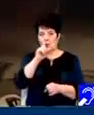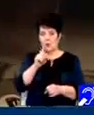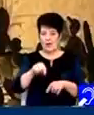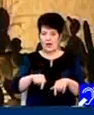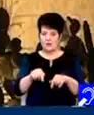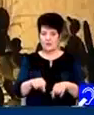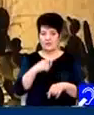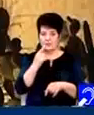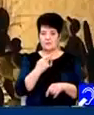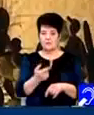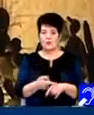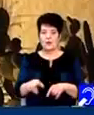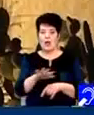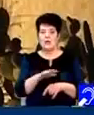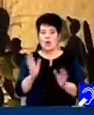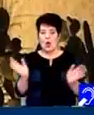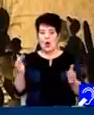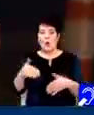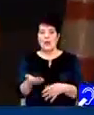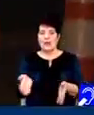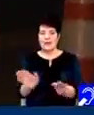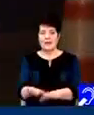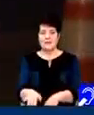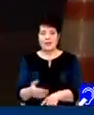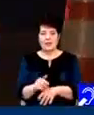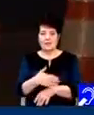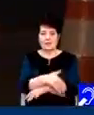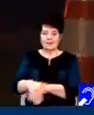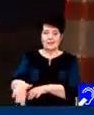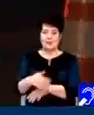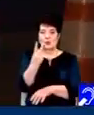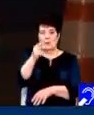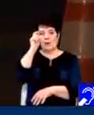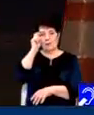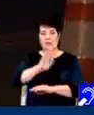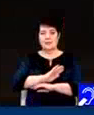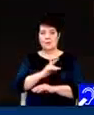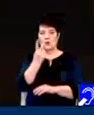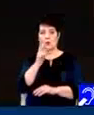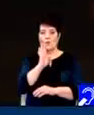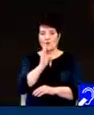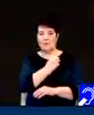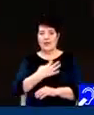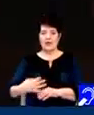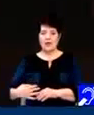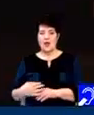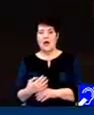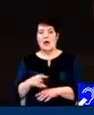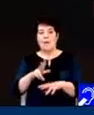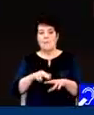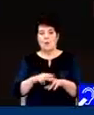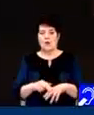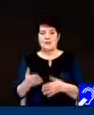Austin, majoritatea mascată în colete lăsate în fața mai multor case. Doi bărbați au murit și două femei au fost rănite în deflagrații. Poliția